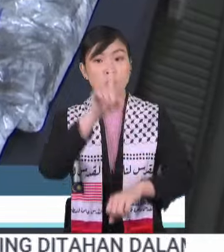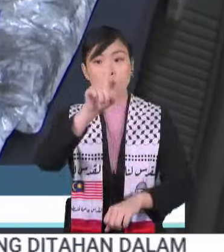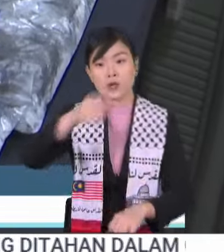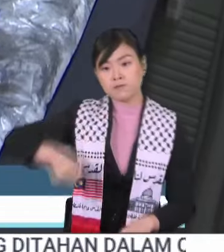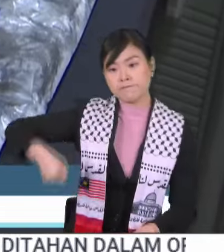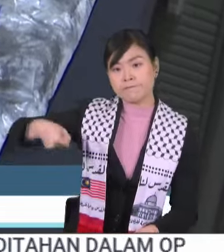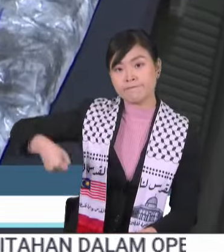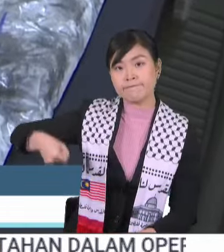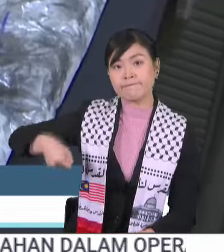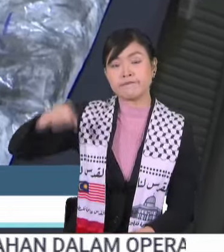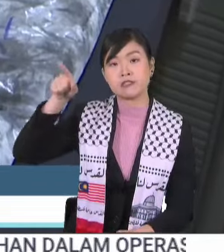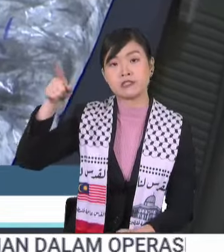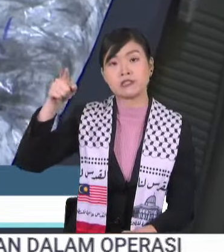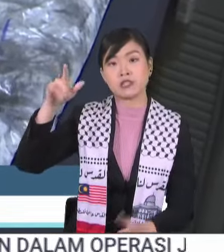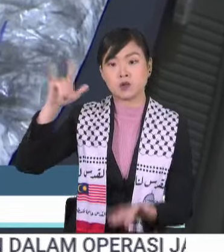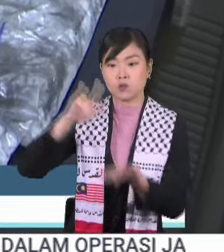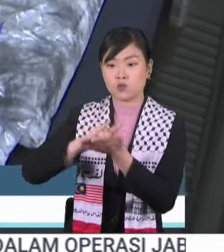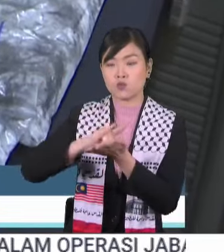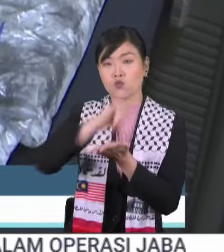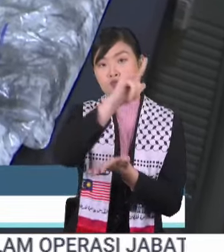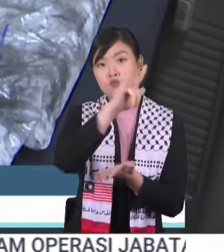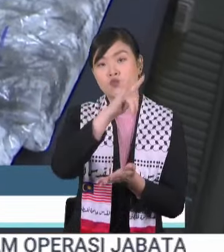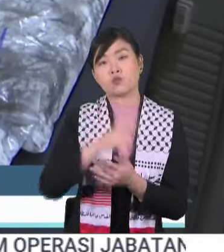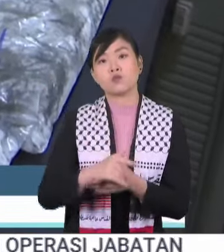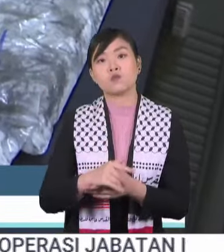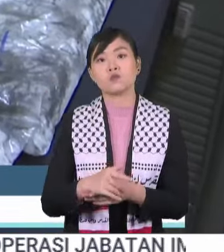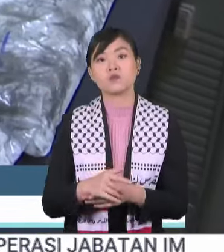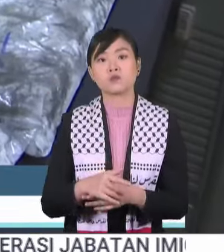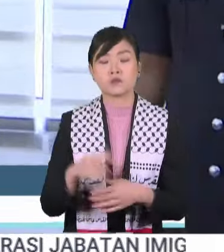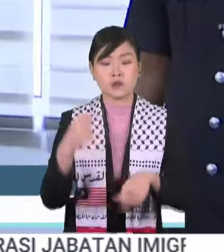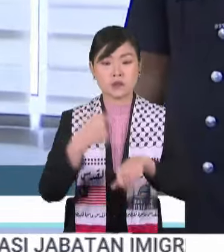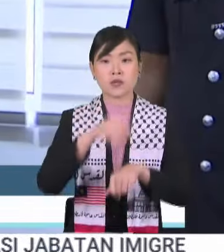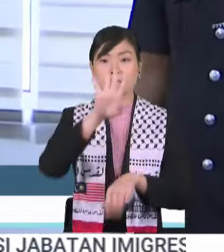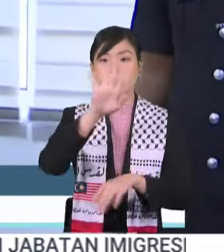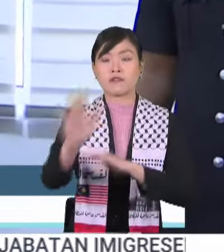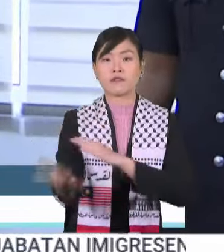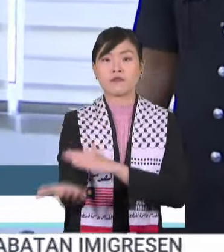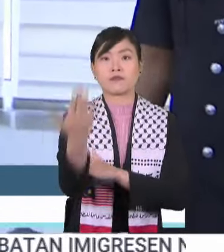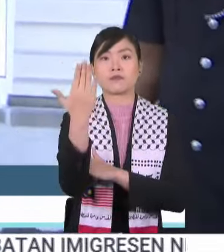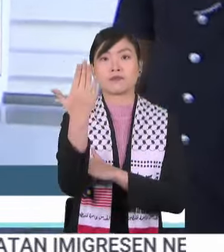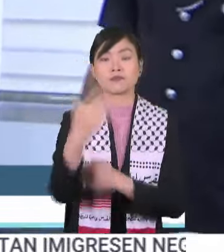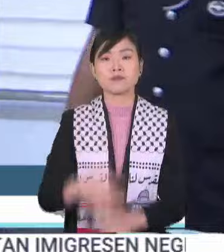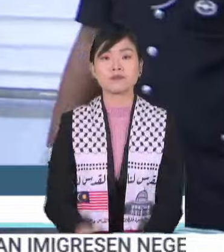bagasi di balai berlepas kli terminal 2 pada pukul 5